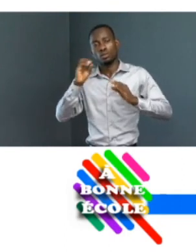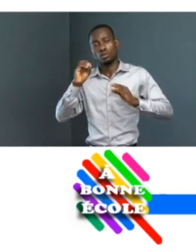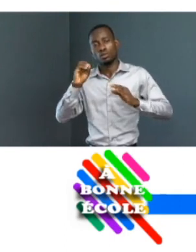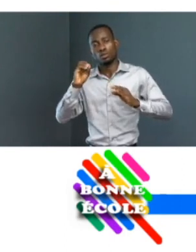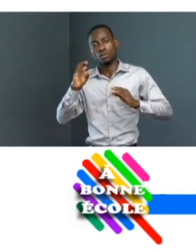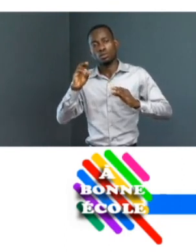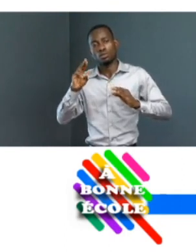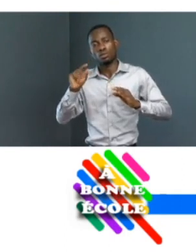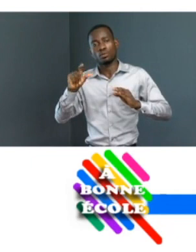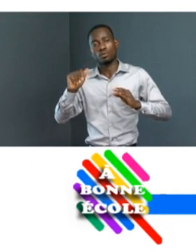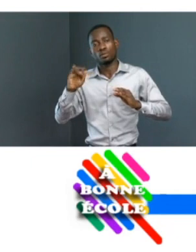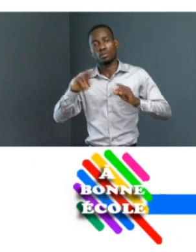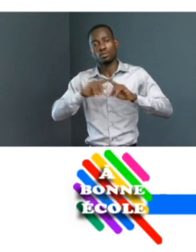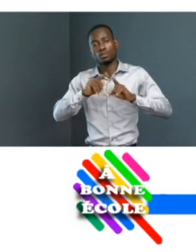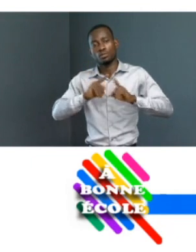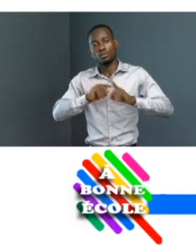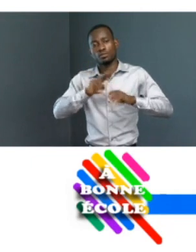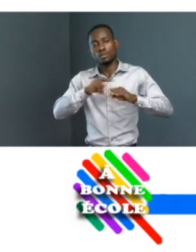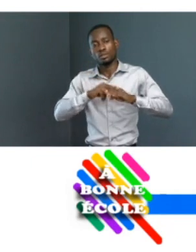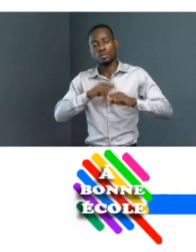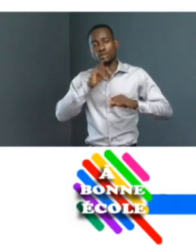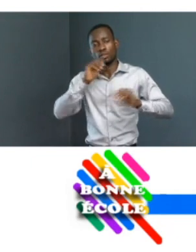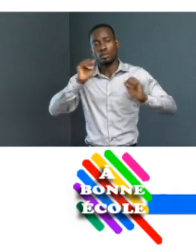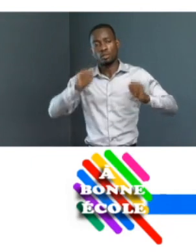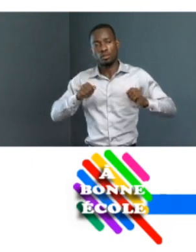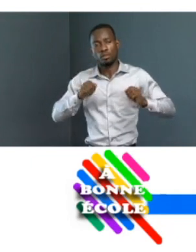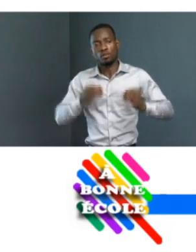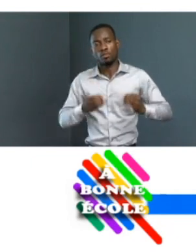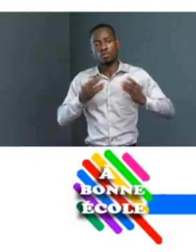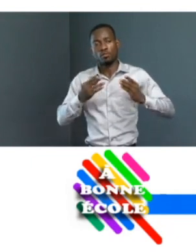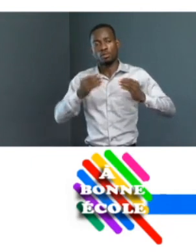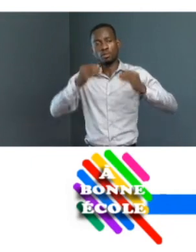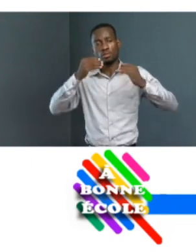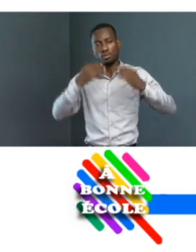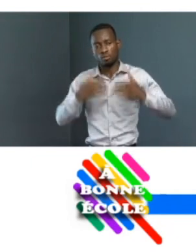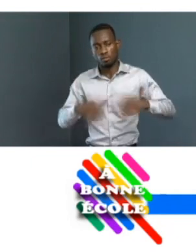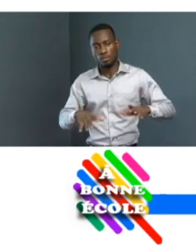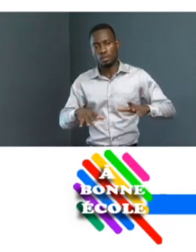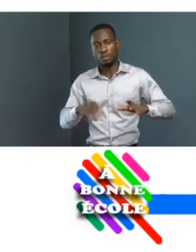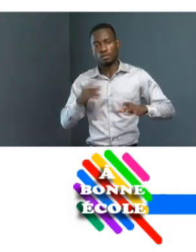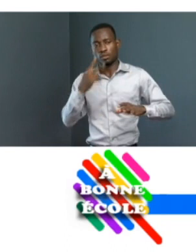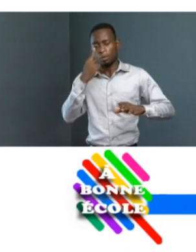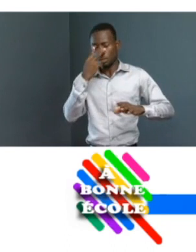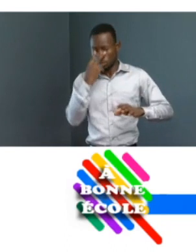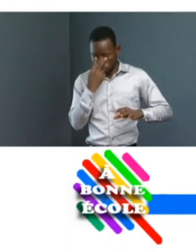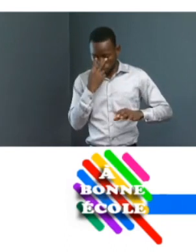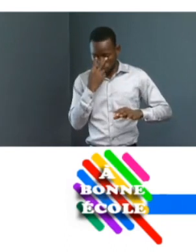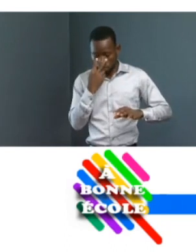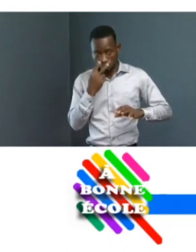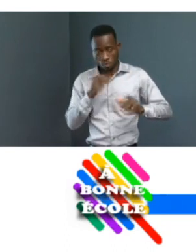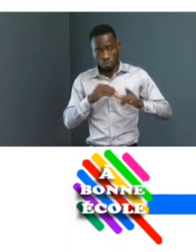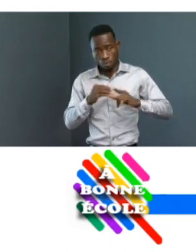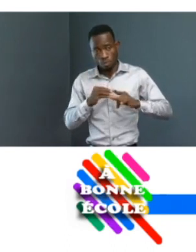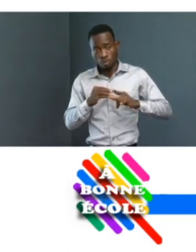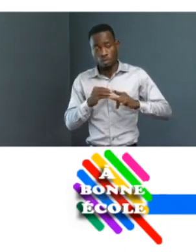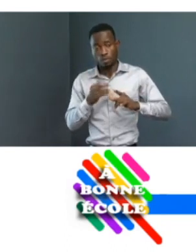natures et peuvent provoquer une perte de la vue ou bien